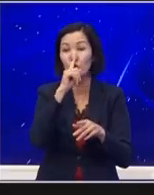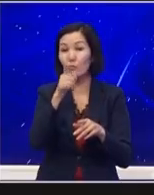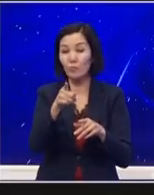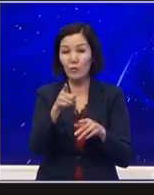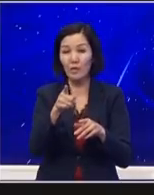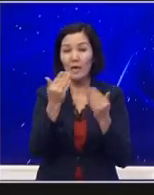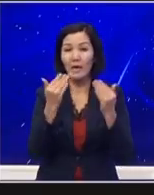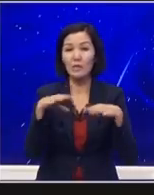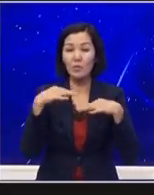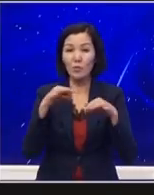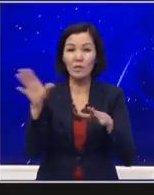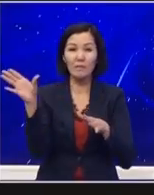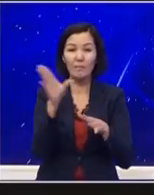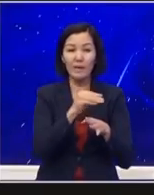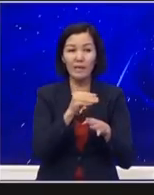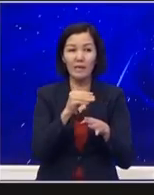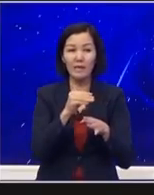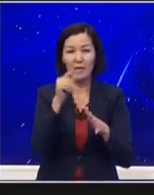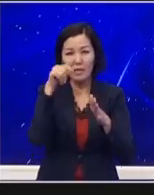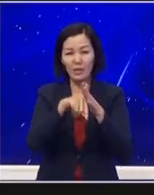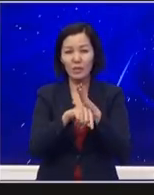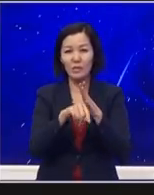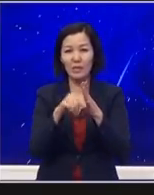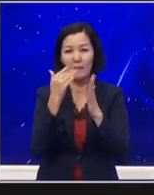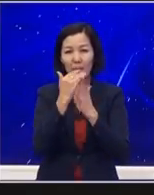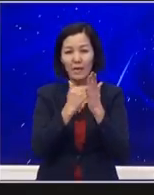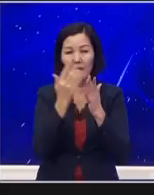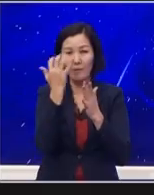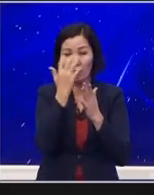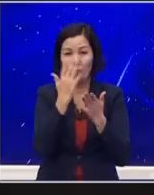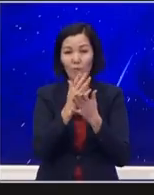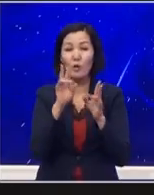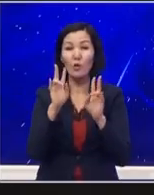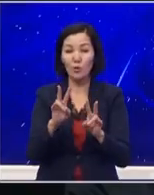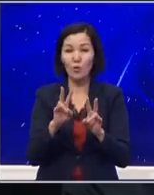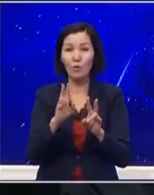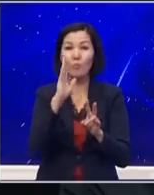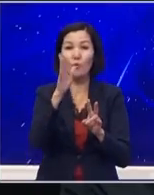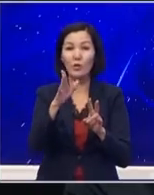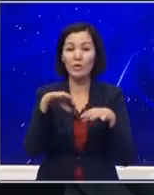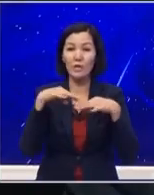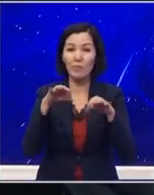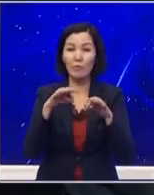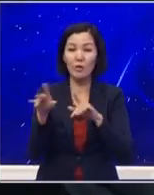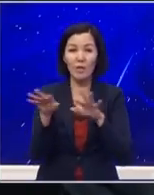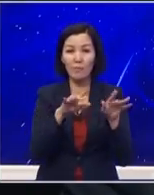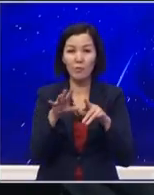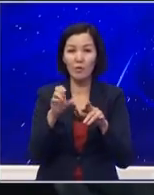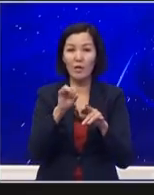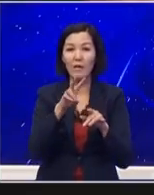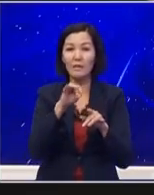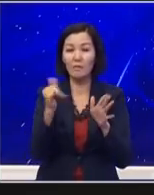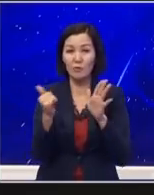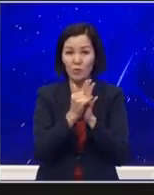қазір көліктердің бәрі ішінде программа онша білінбейді. Бұдан кейін көліктердің бәрі компьютермен келеді, антивирус